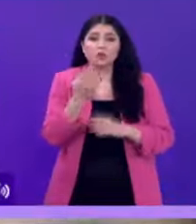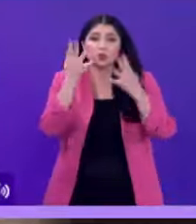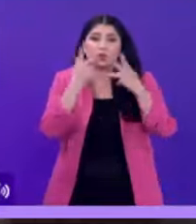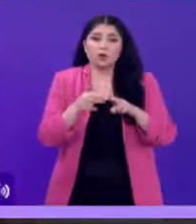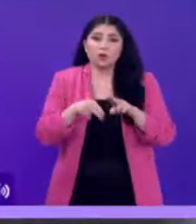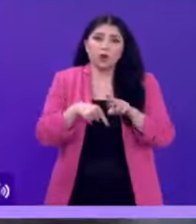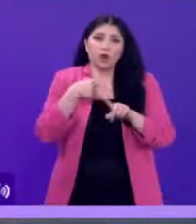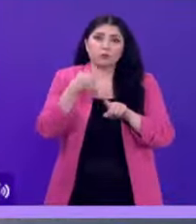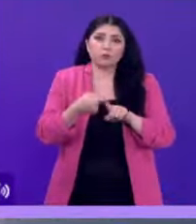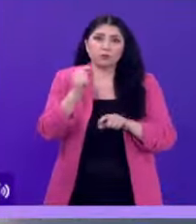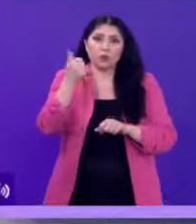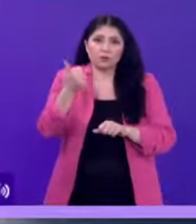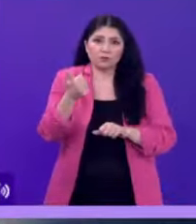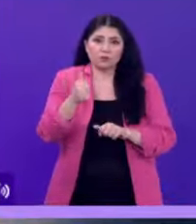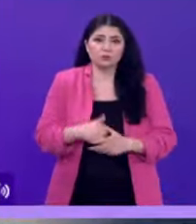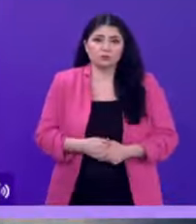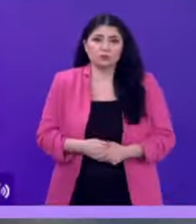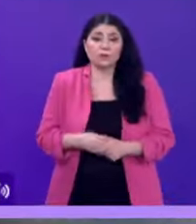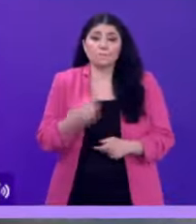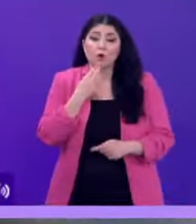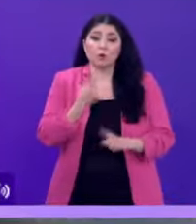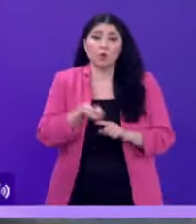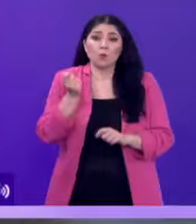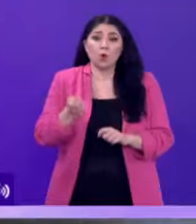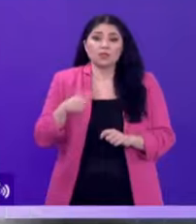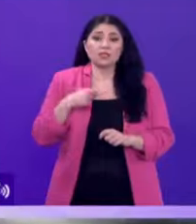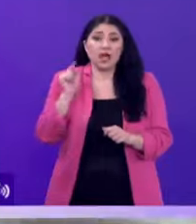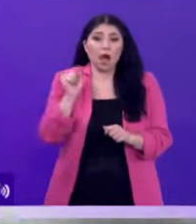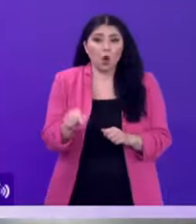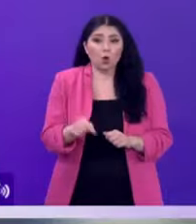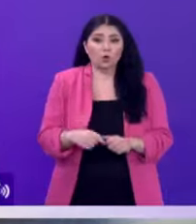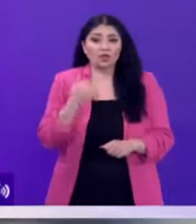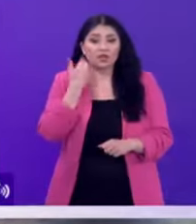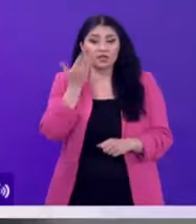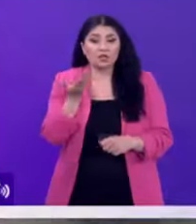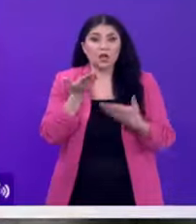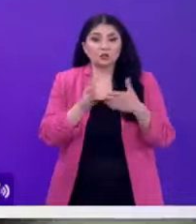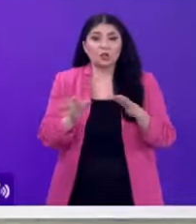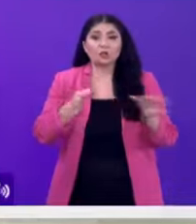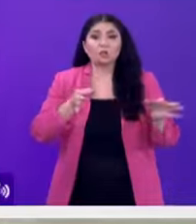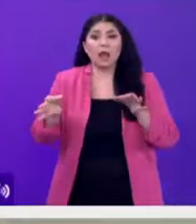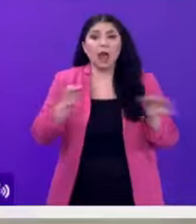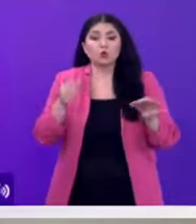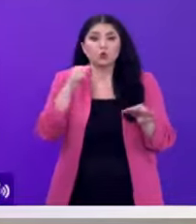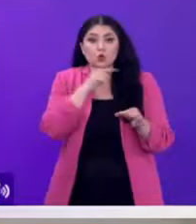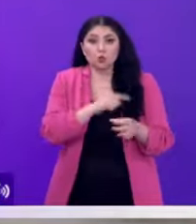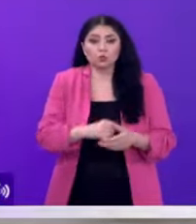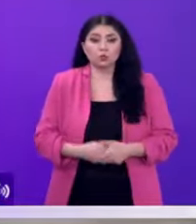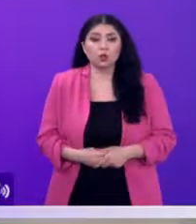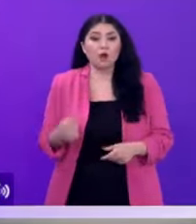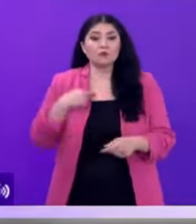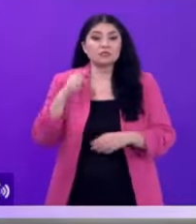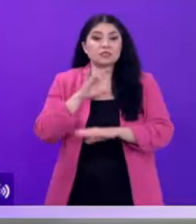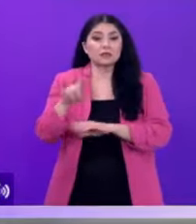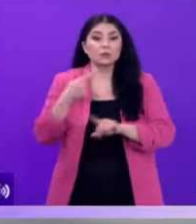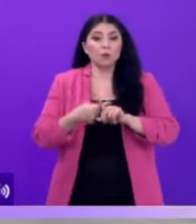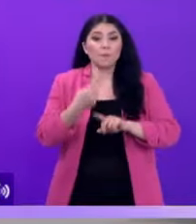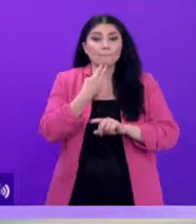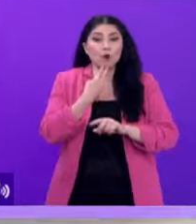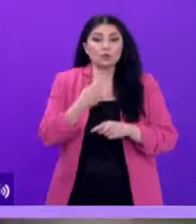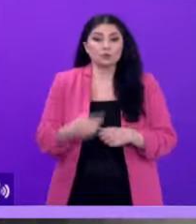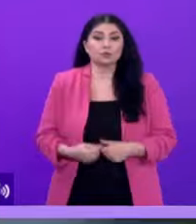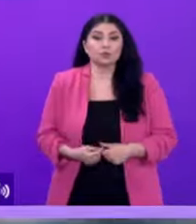Valentin. Deja sunt poliții și procurori acolo. În momentul în care s-a activat planul roșu, au fost trimiși și polițiști. Cu